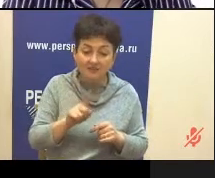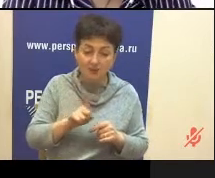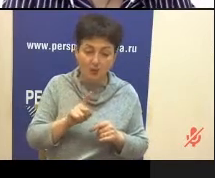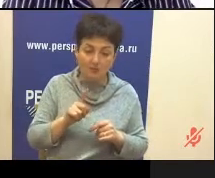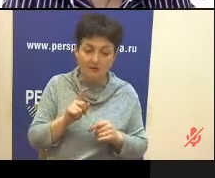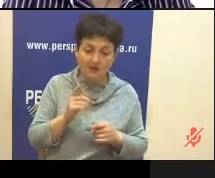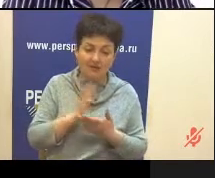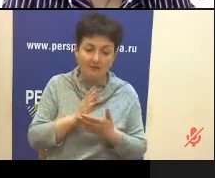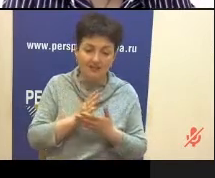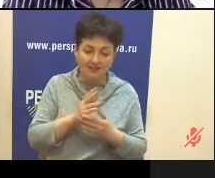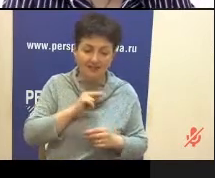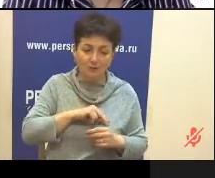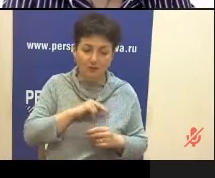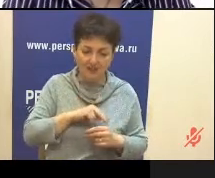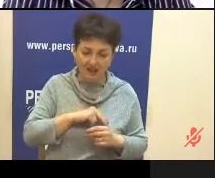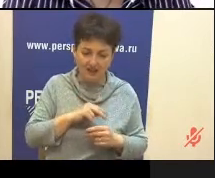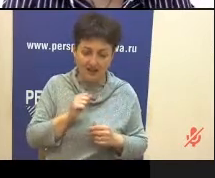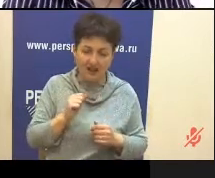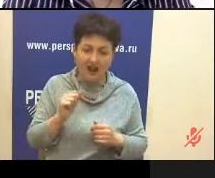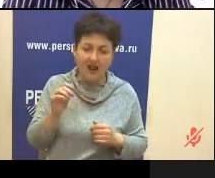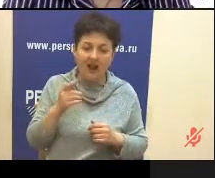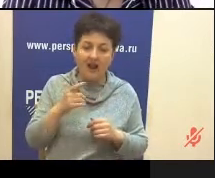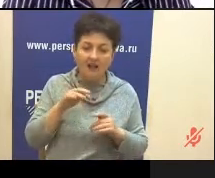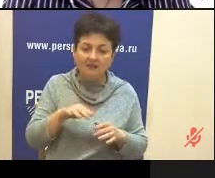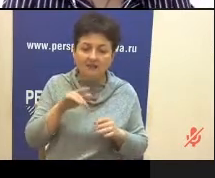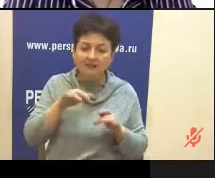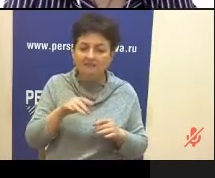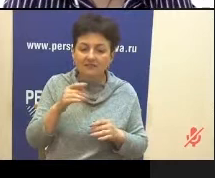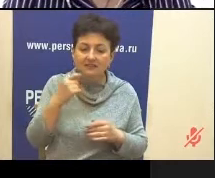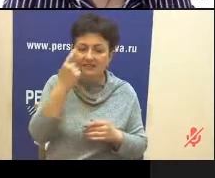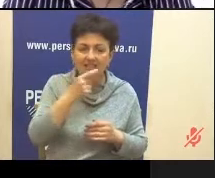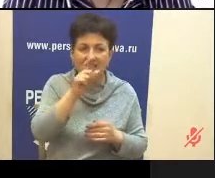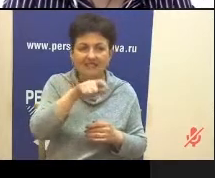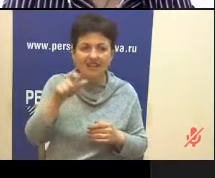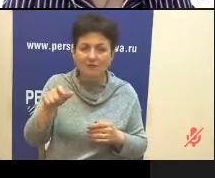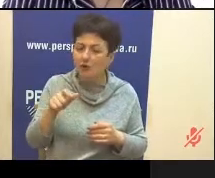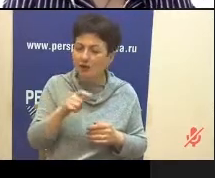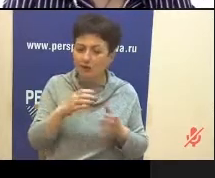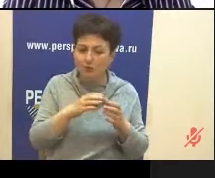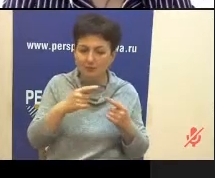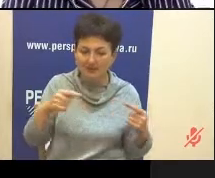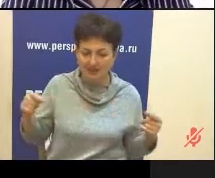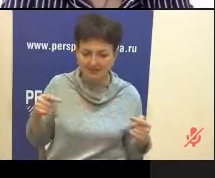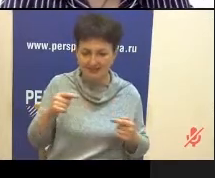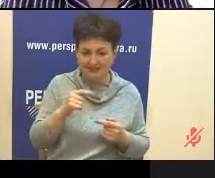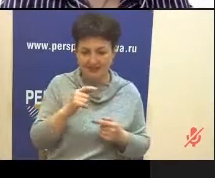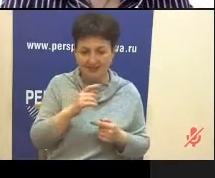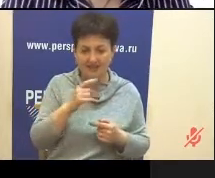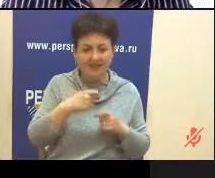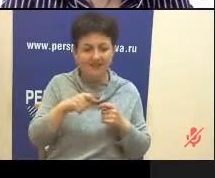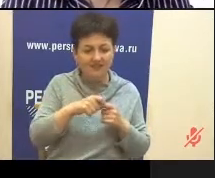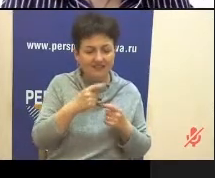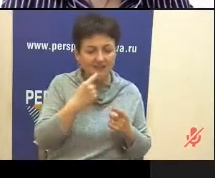не только в непосредственном функционале, дело в том, что пиар для каждой целевой группы, он разный. С инвесторами